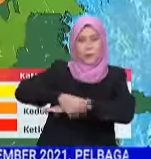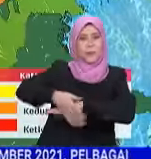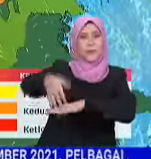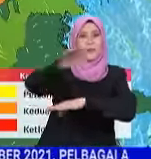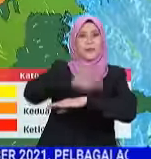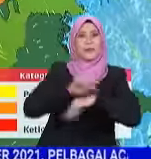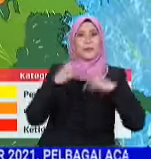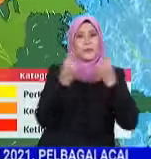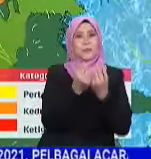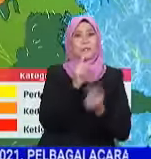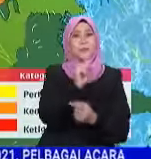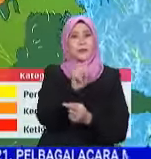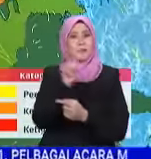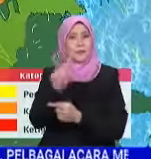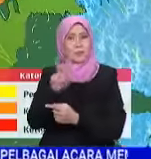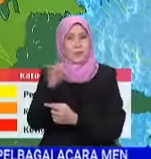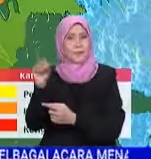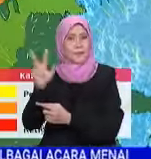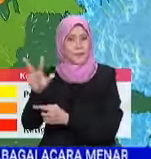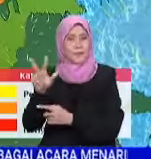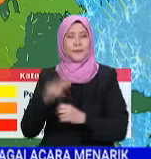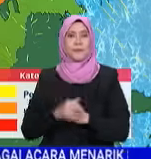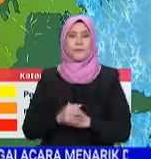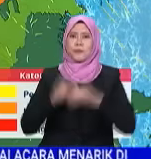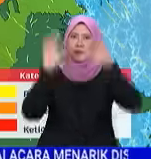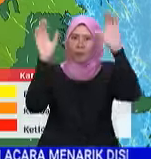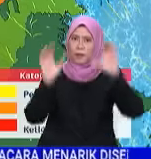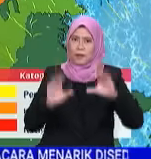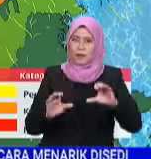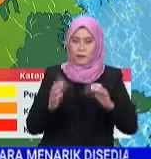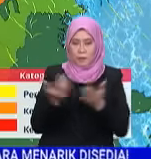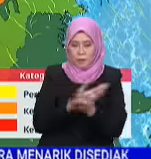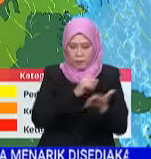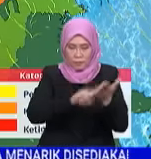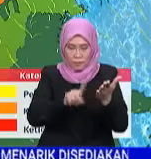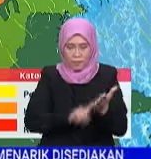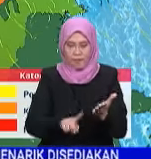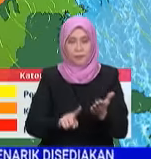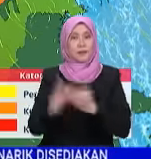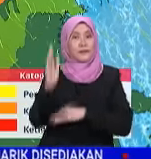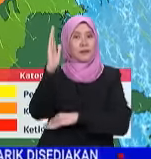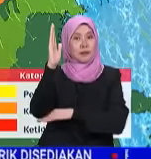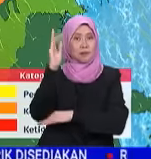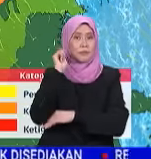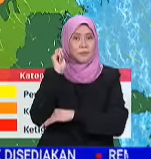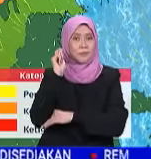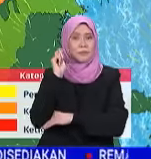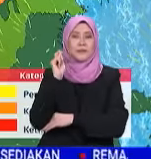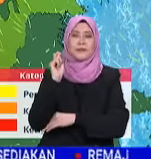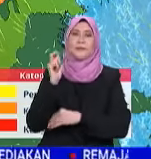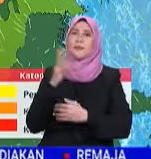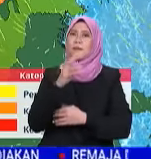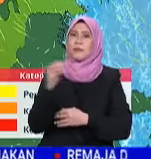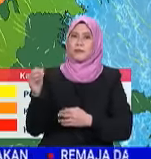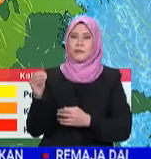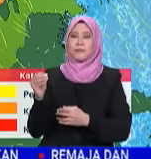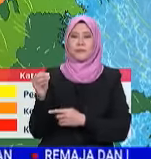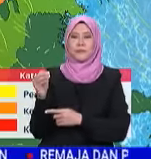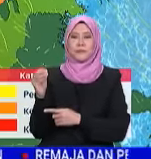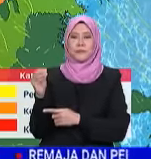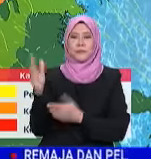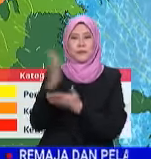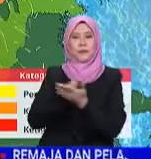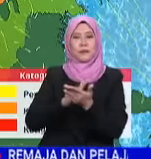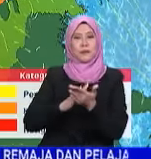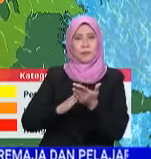kategori pertama kedua dan juga ketiga m Malaysia baru saja mengemaskini amaran pada tengah hari tadi I lebih meluas dan seb